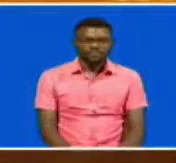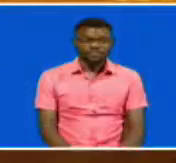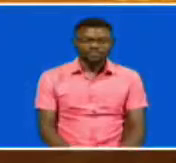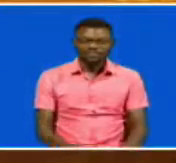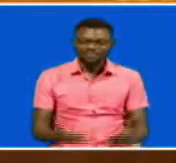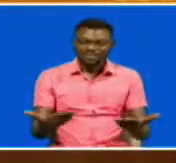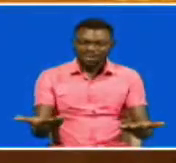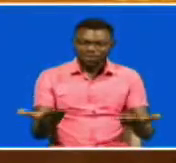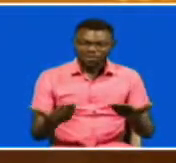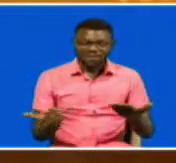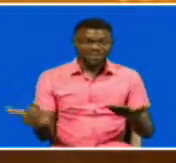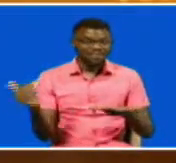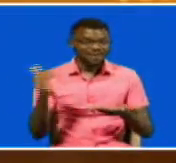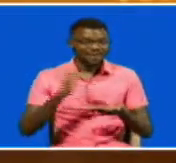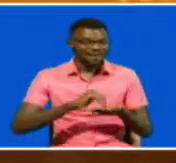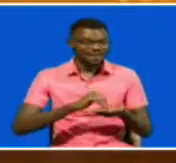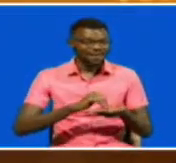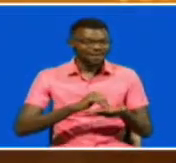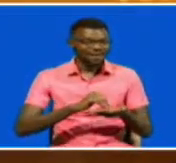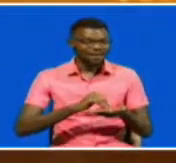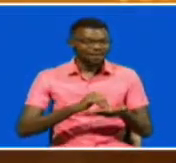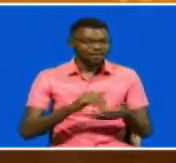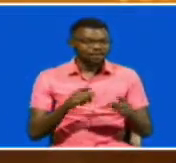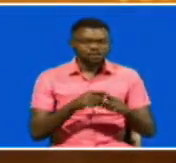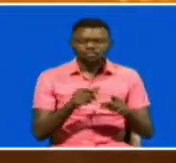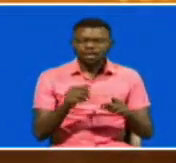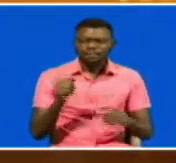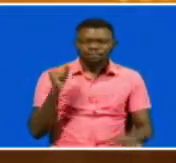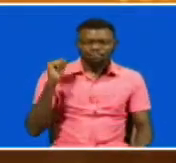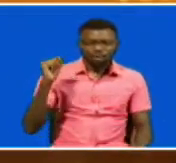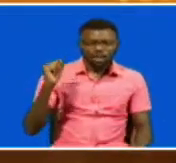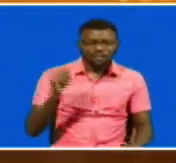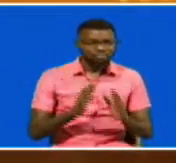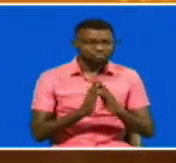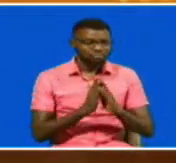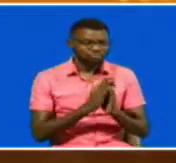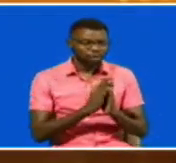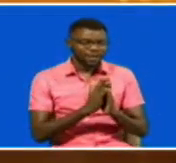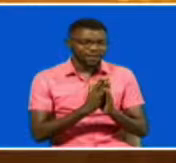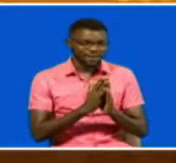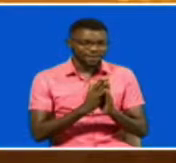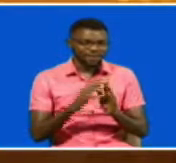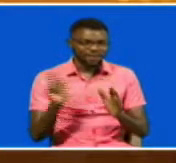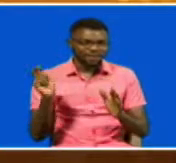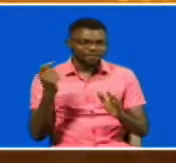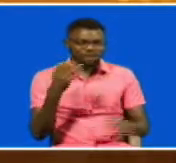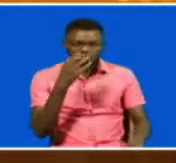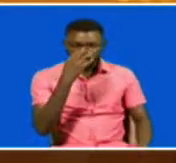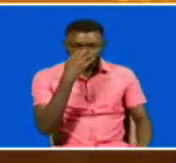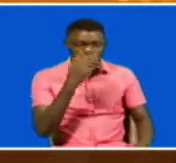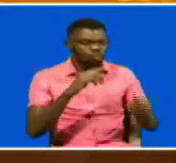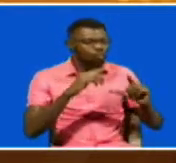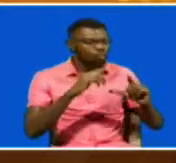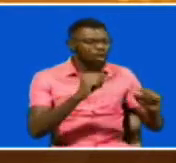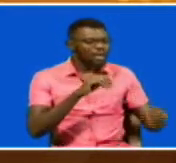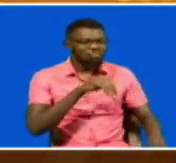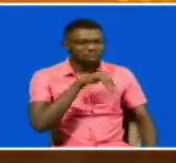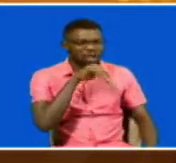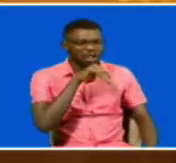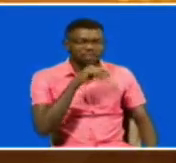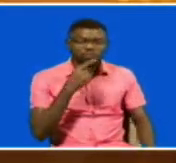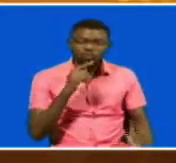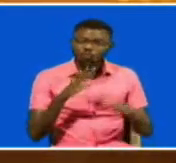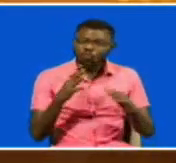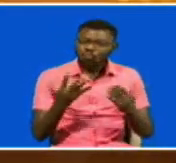Naam, karibu tena mtazamaji. Na kwenye makala Mirindimo, Rais William Ruto amwambia Raila Odinga kwamba hakuna sava